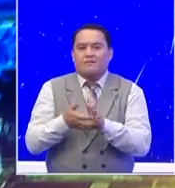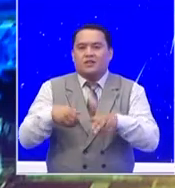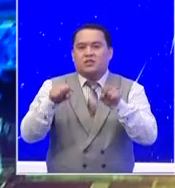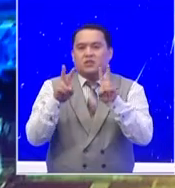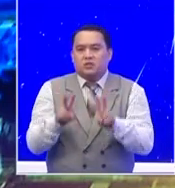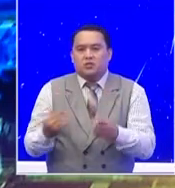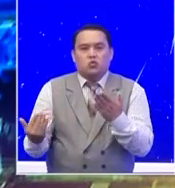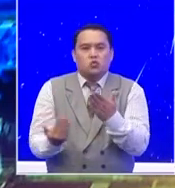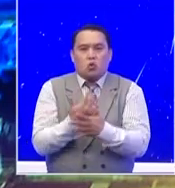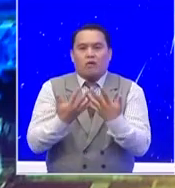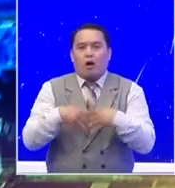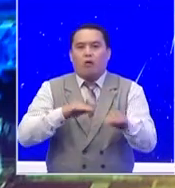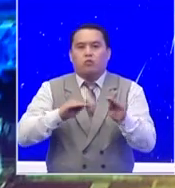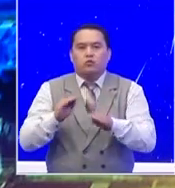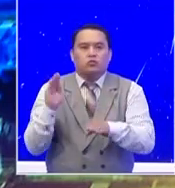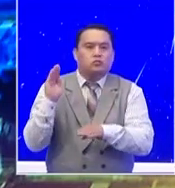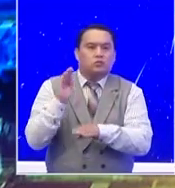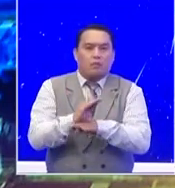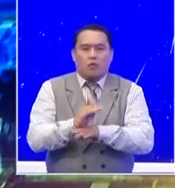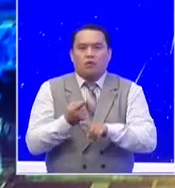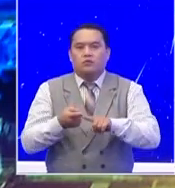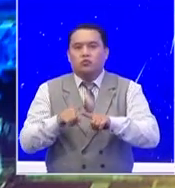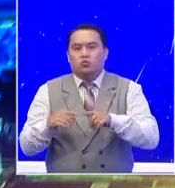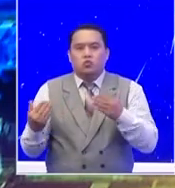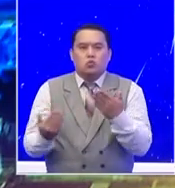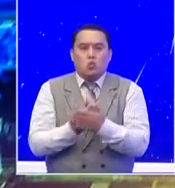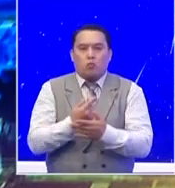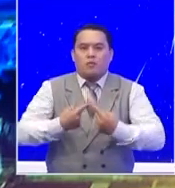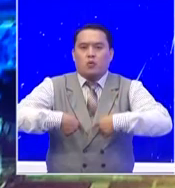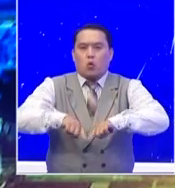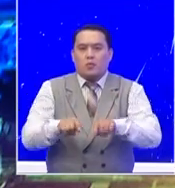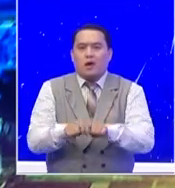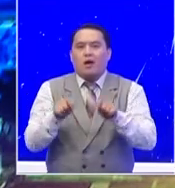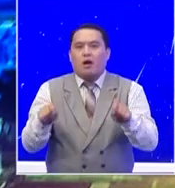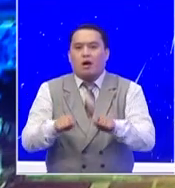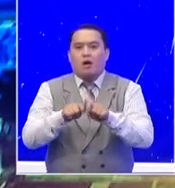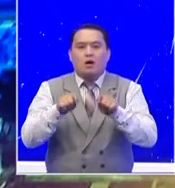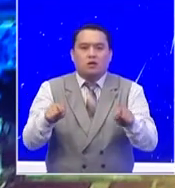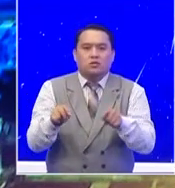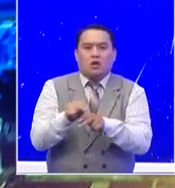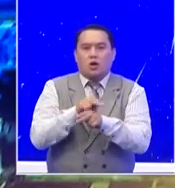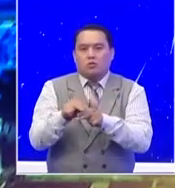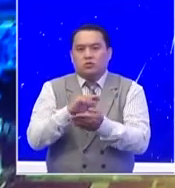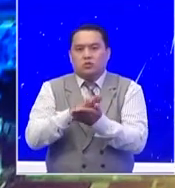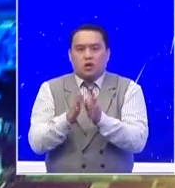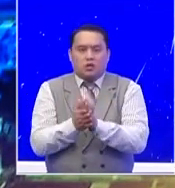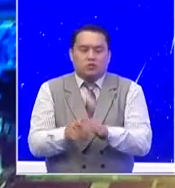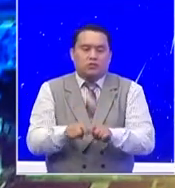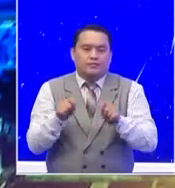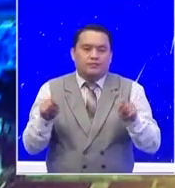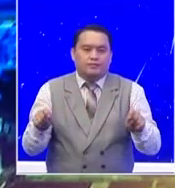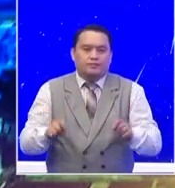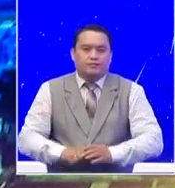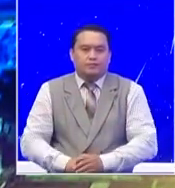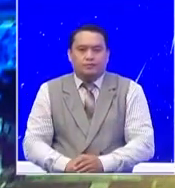жаңа медициналық аппараттармен толығуда. Жаңа провизорлық бөлімдер ашылып, науқастардың ем алуына барлық жағдай жасалып жатыр.